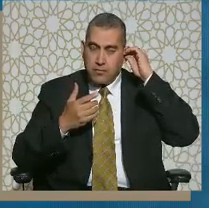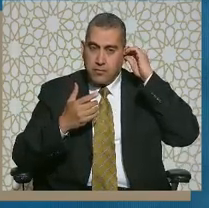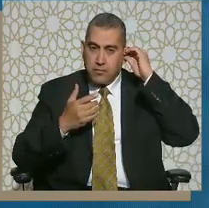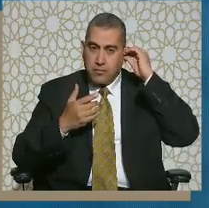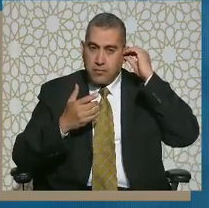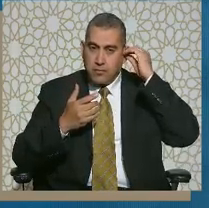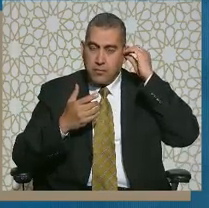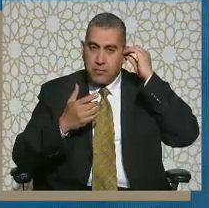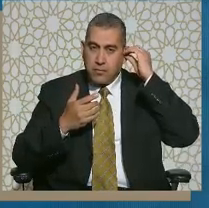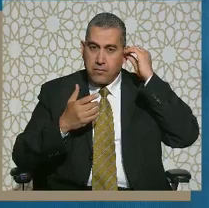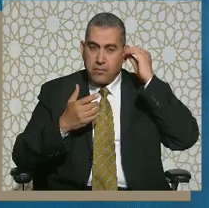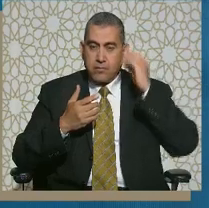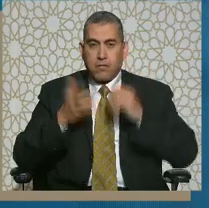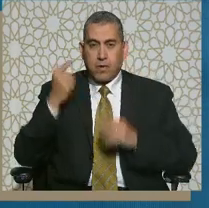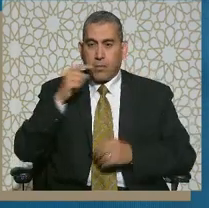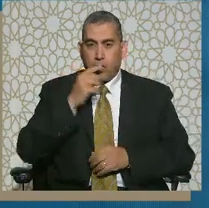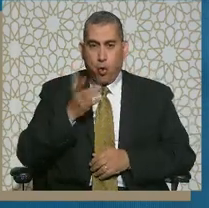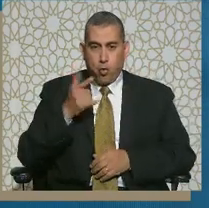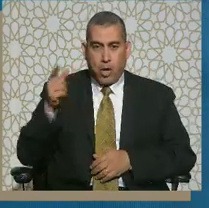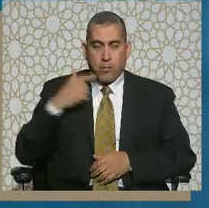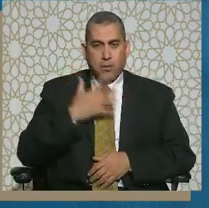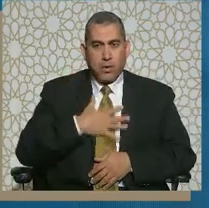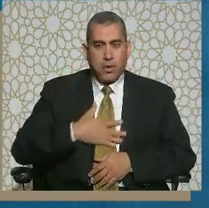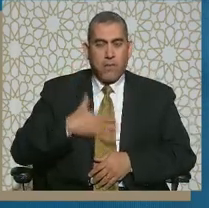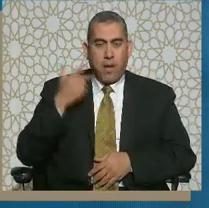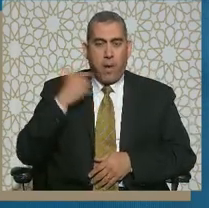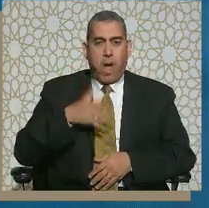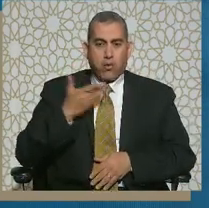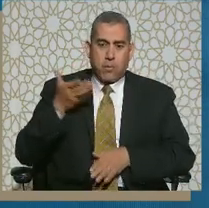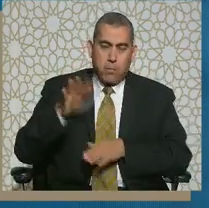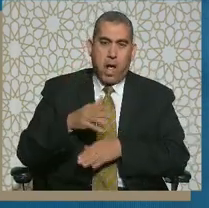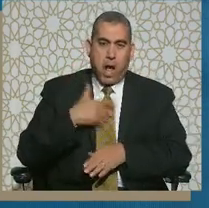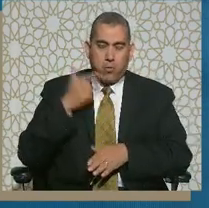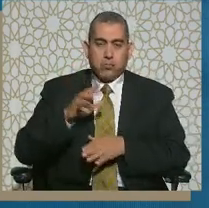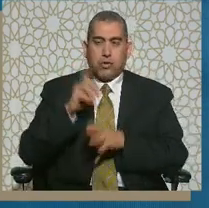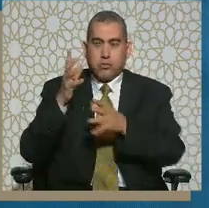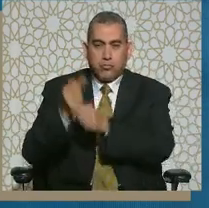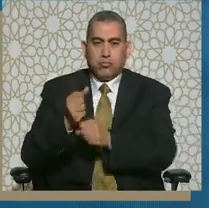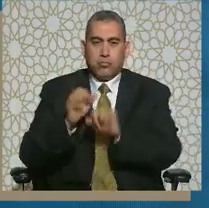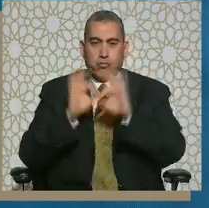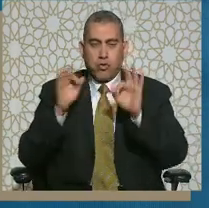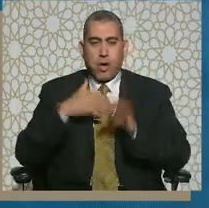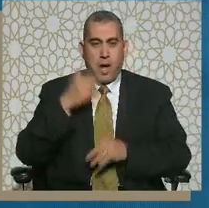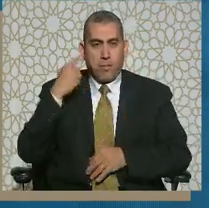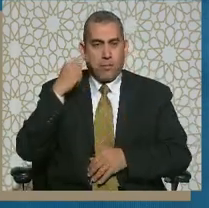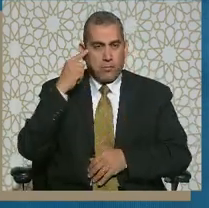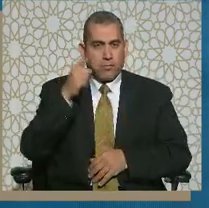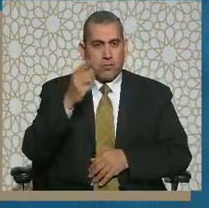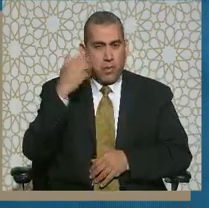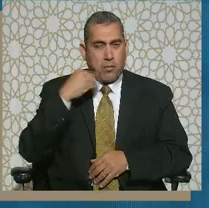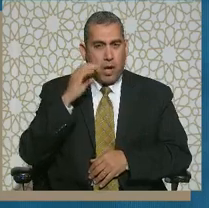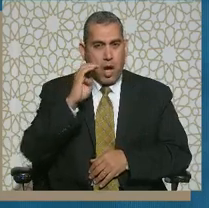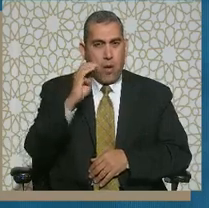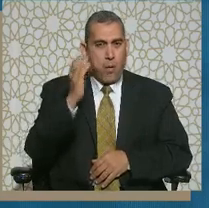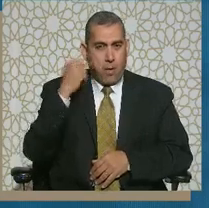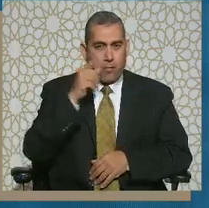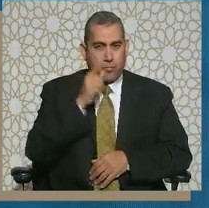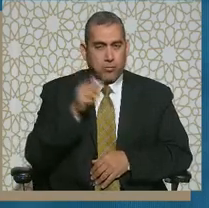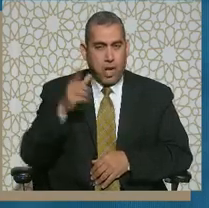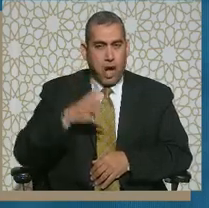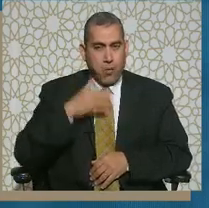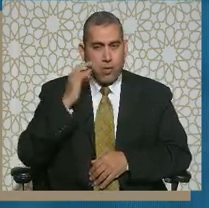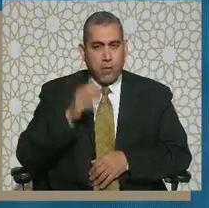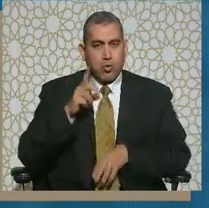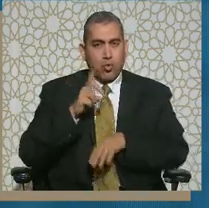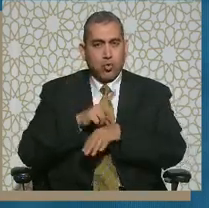والبت حار قبل كده وما وربنا نجدها يعني والحمد لله و وانا اظن كت جاوبت حضرتك قلت لك ان هي محتاجه